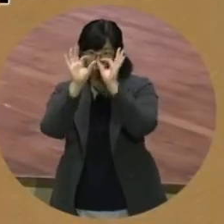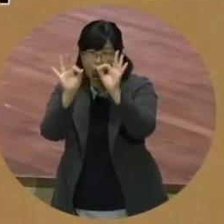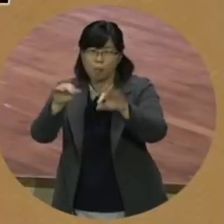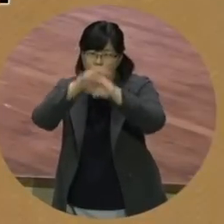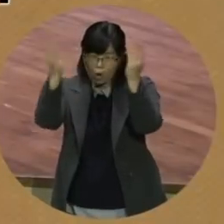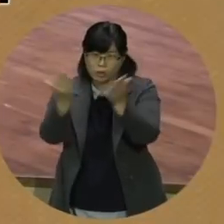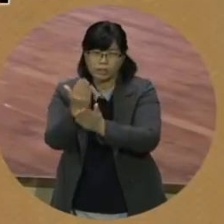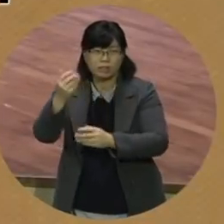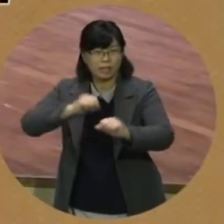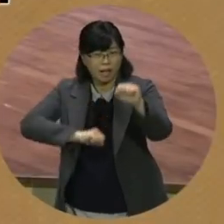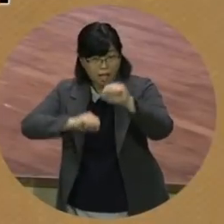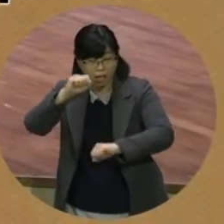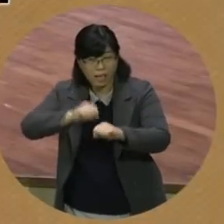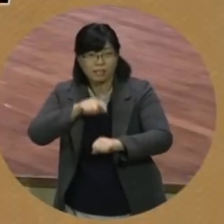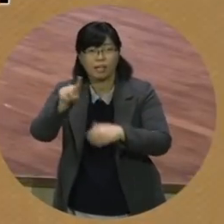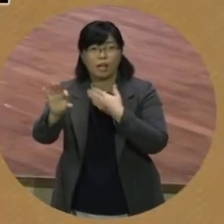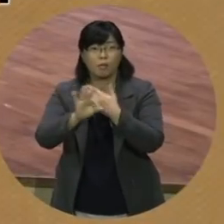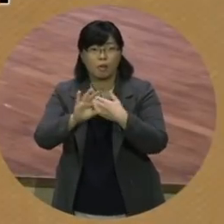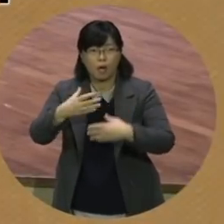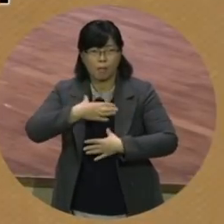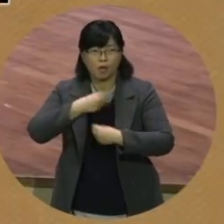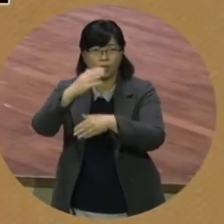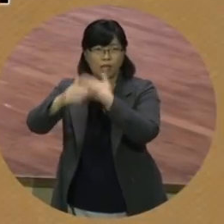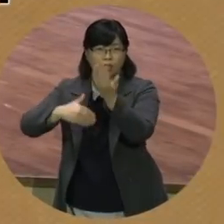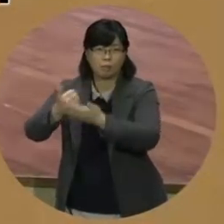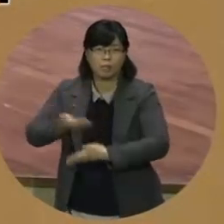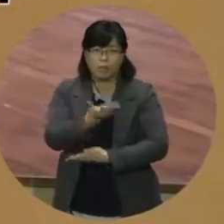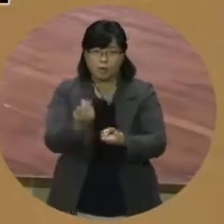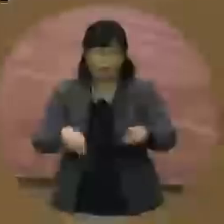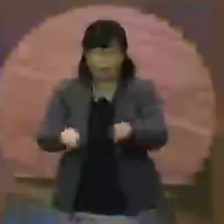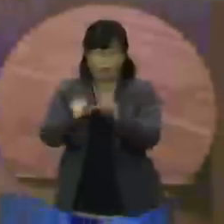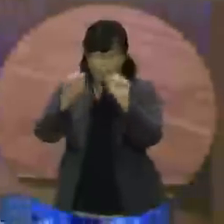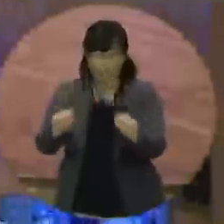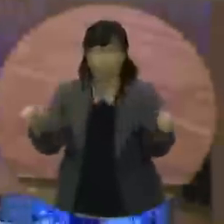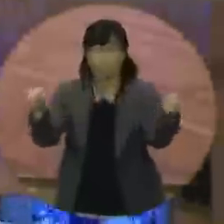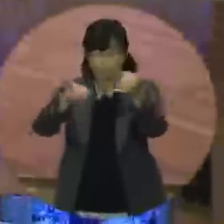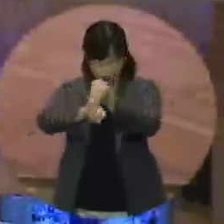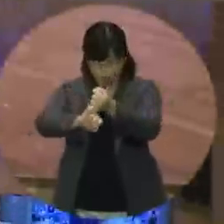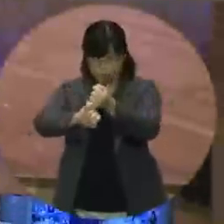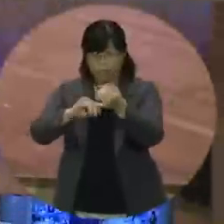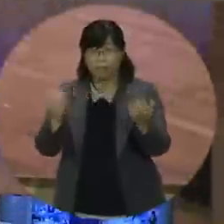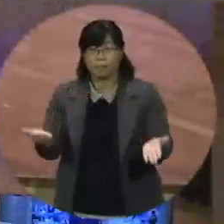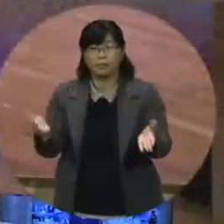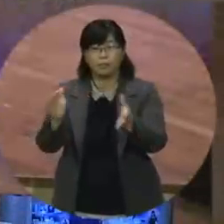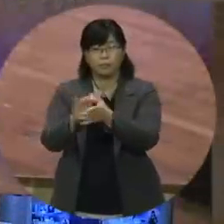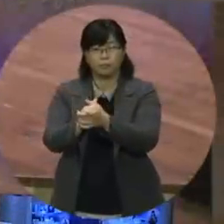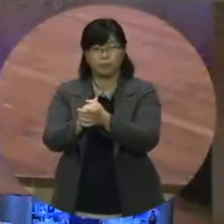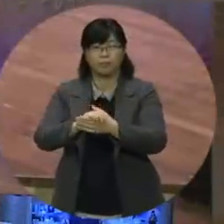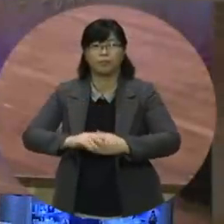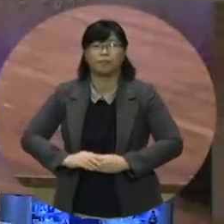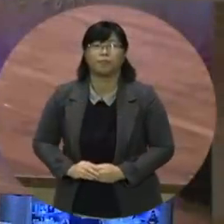그리하면 평강의 하나님이 너희와 함께 계시리라. 아멘.